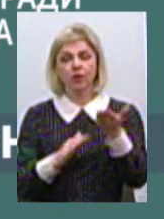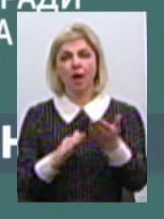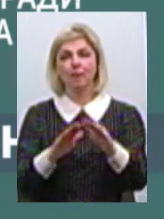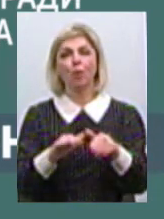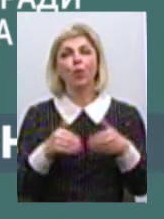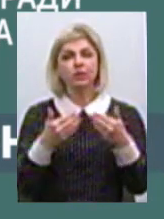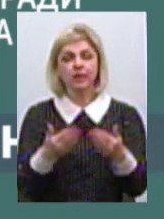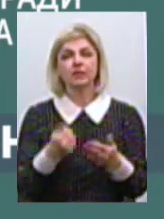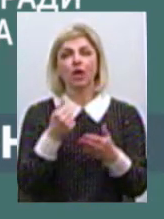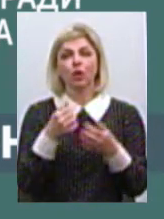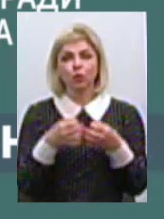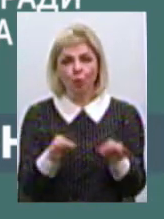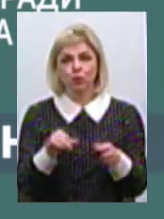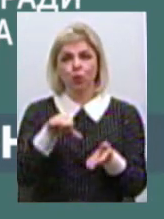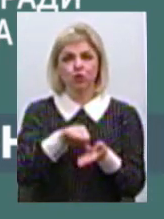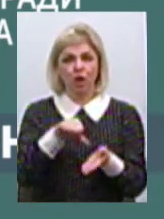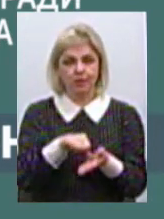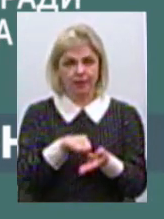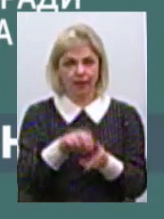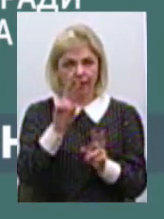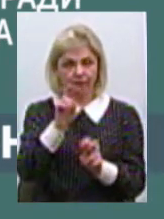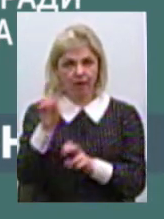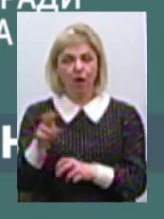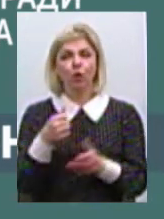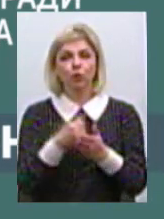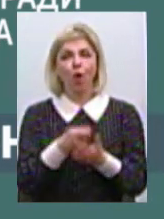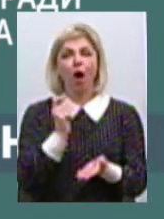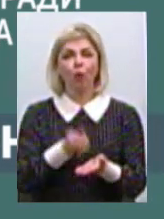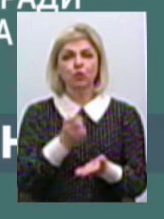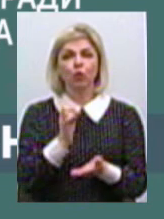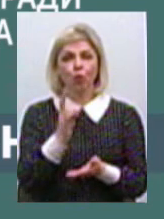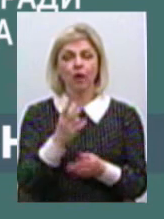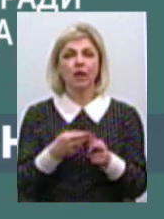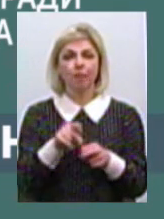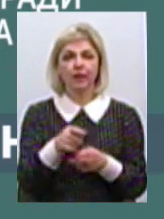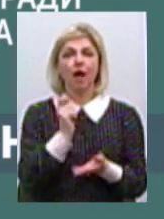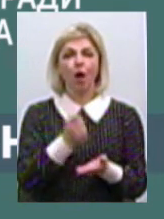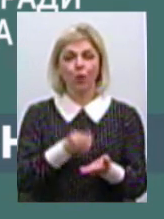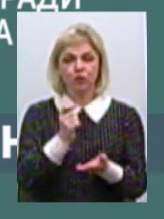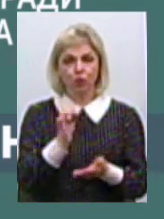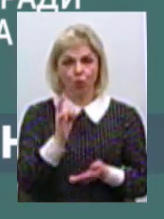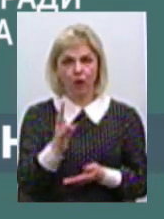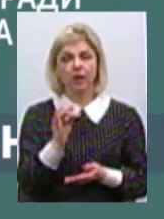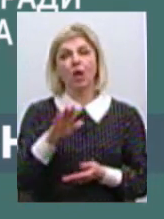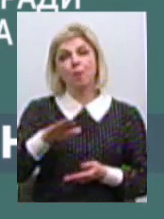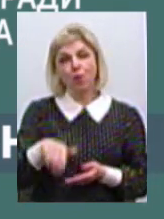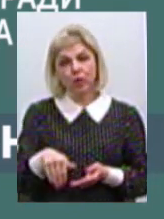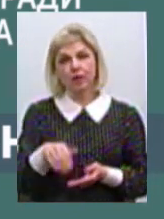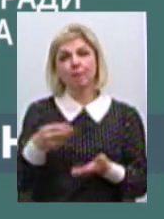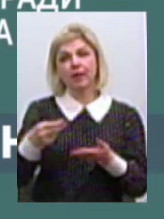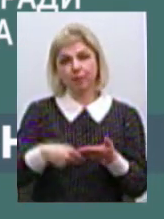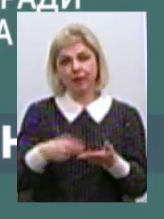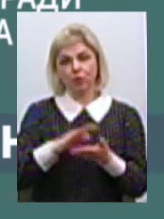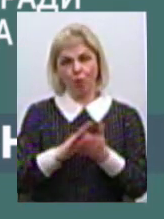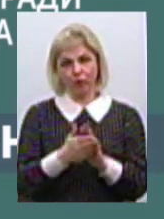пропозицій, допуск учасників до аукціону, сам аукціон безпосередньо, і вже потім підписання